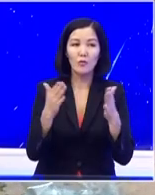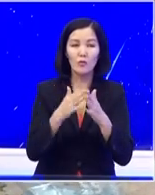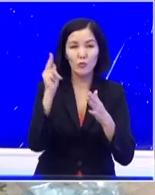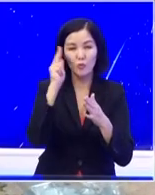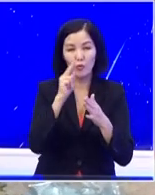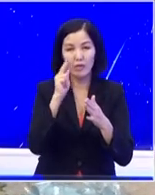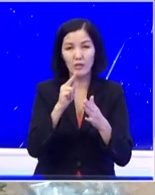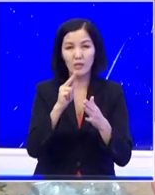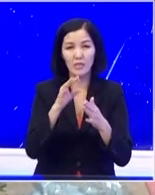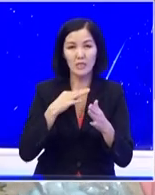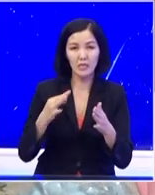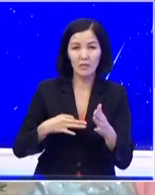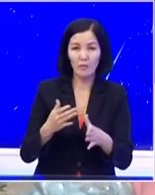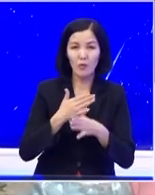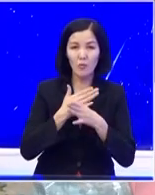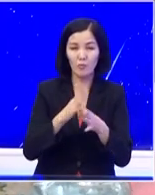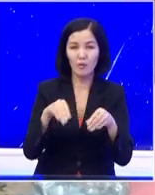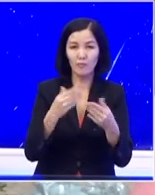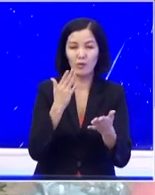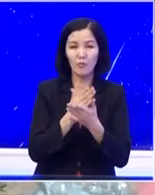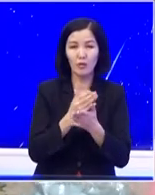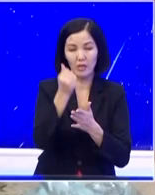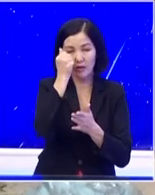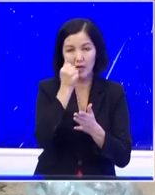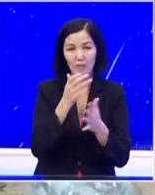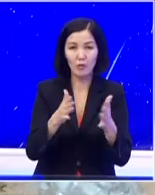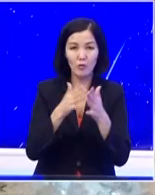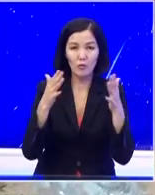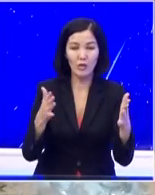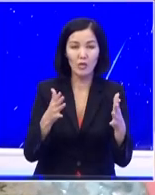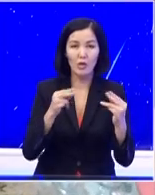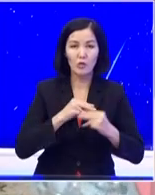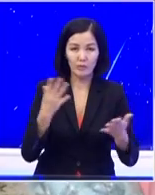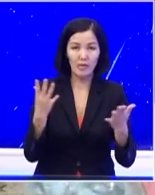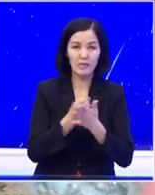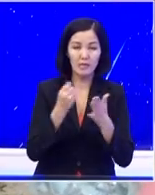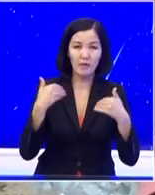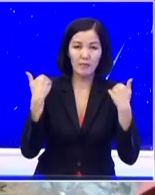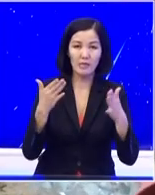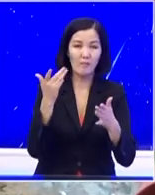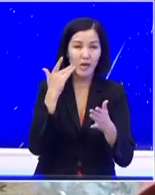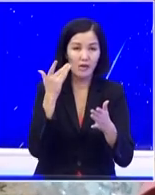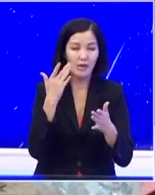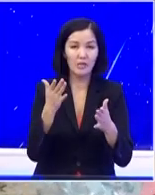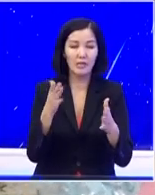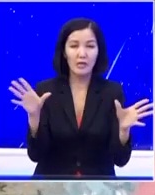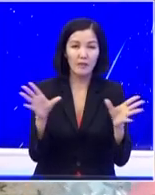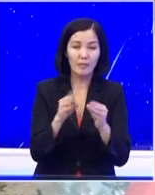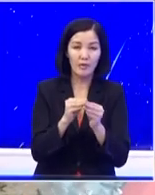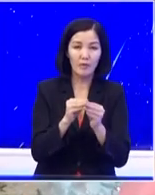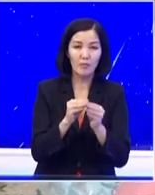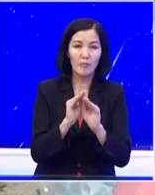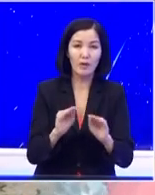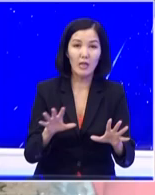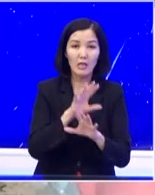балаларға үнемі қолдау көрсетіп отырады. Алғысым шексіз, жұмыстарыңызға табыс тілеймін. Әрқашанда бірге болып, осындай